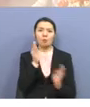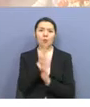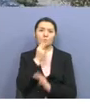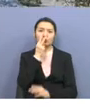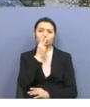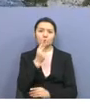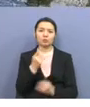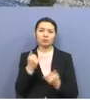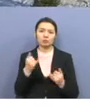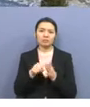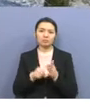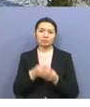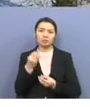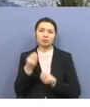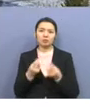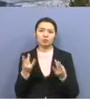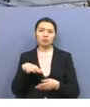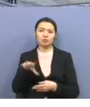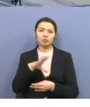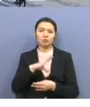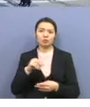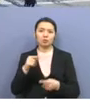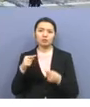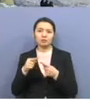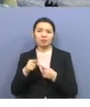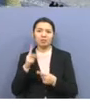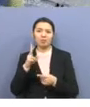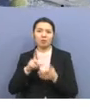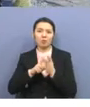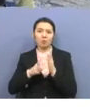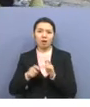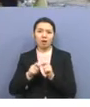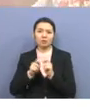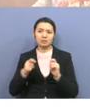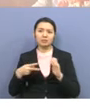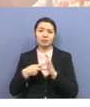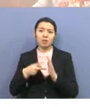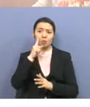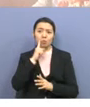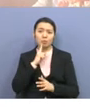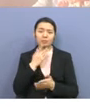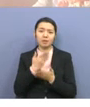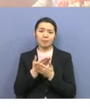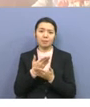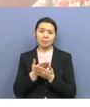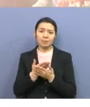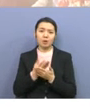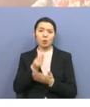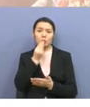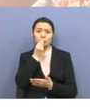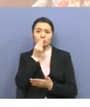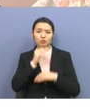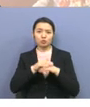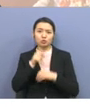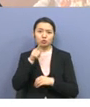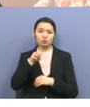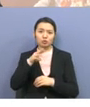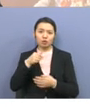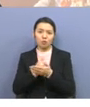тамашалауда. Қысқы ойындарға керек жарақтардың жалға беретін бөлімшелер ашылды. Бағасы қолжетімді. Мысалы, кешенді ас ішу 1000